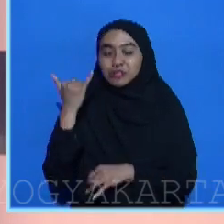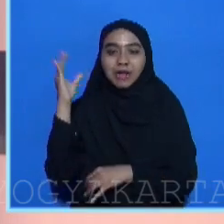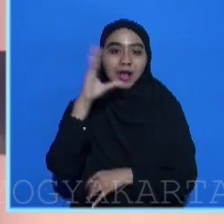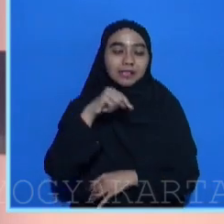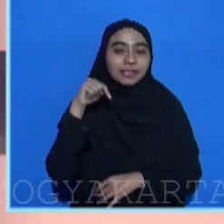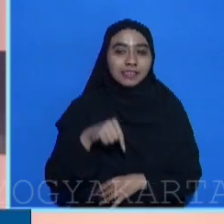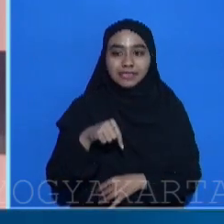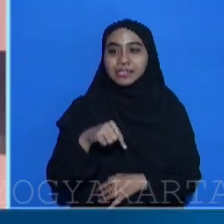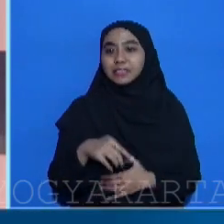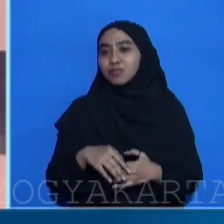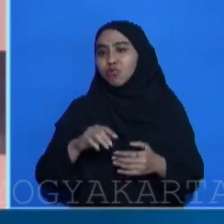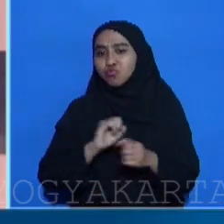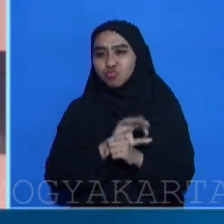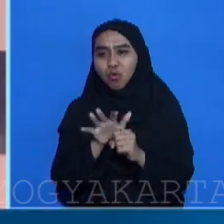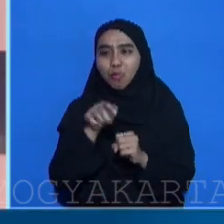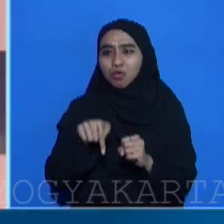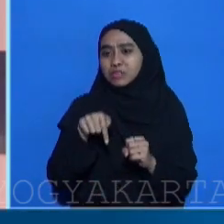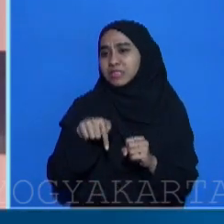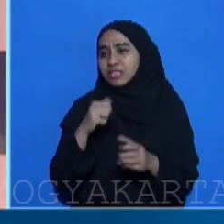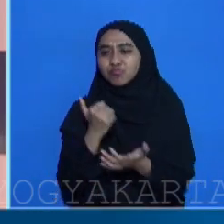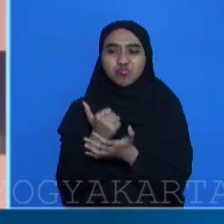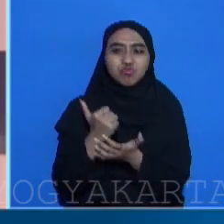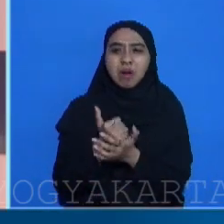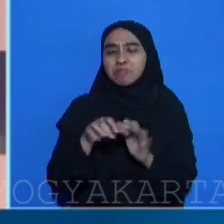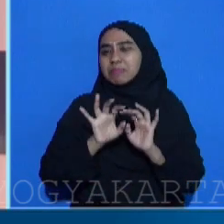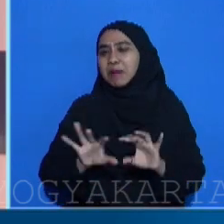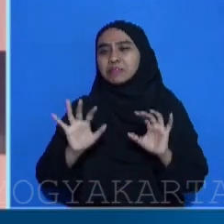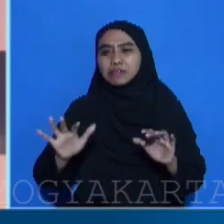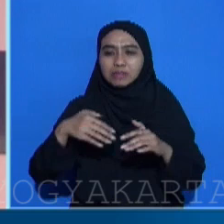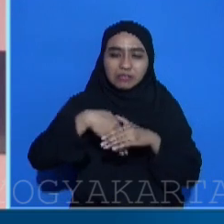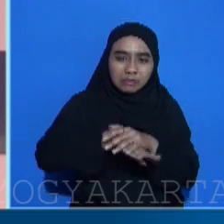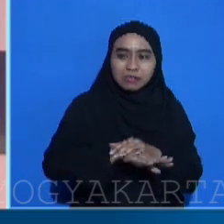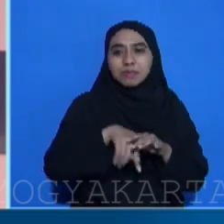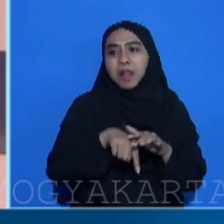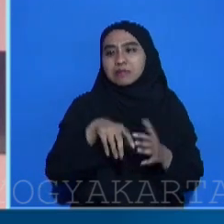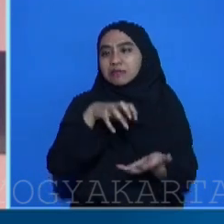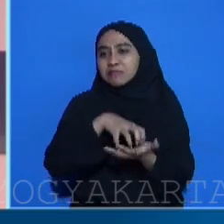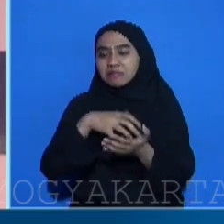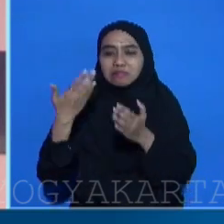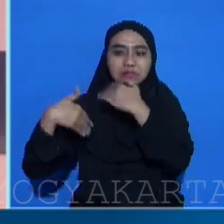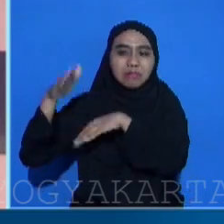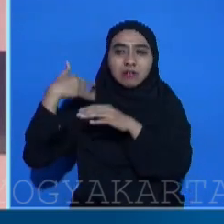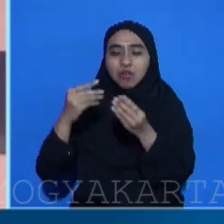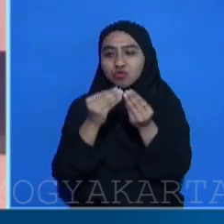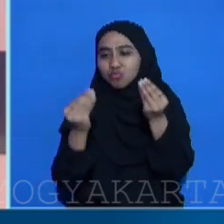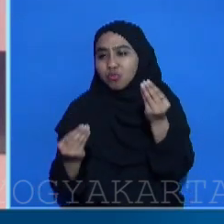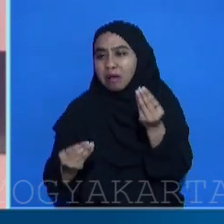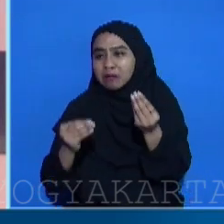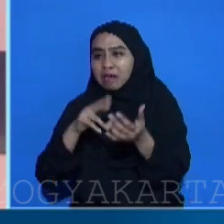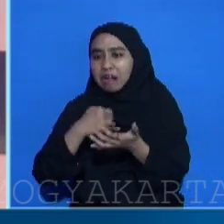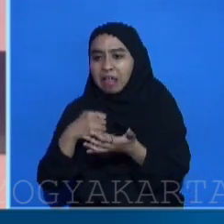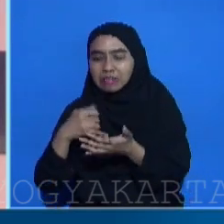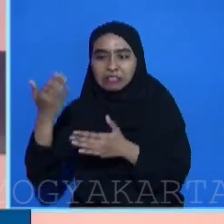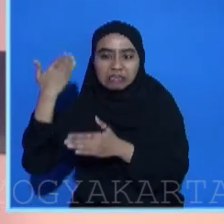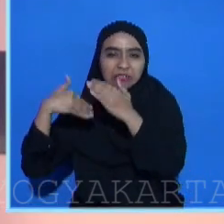saudara Kabupaten Kulon Progo sebenarnya banyak menyimpan situs-situs kuno sisa peninggalan masa lampau yang memiliki nilai sejarah tinggi salah